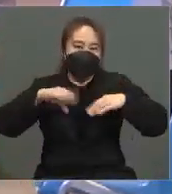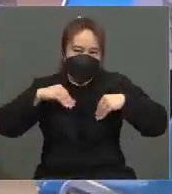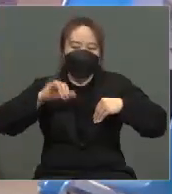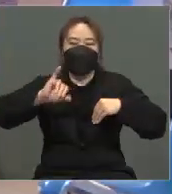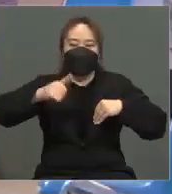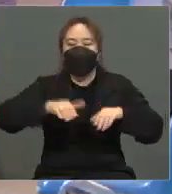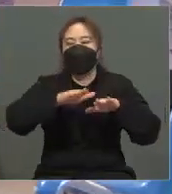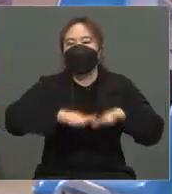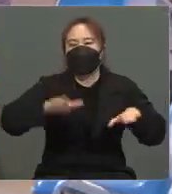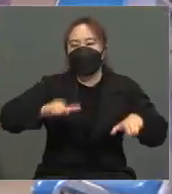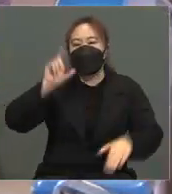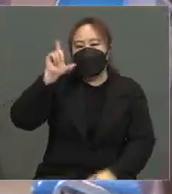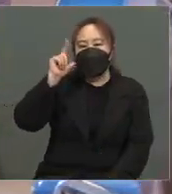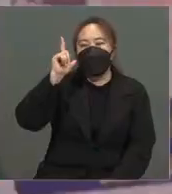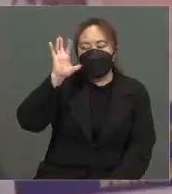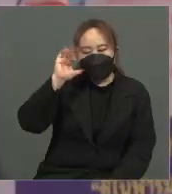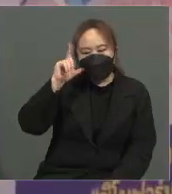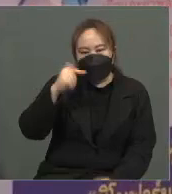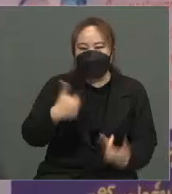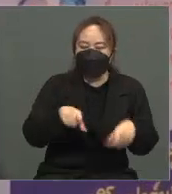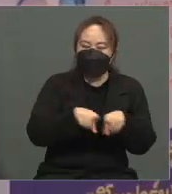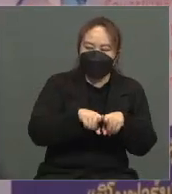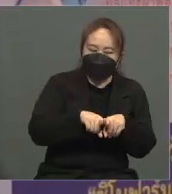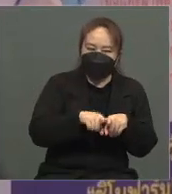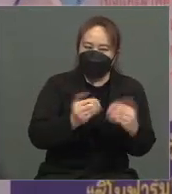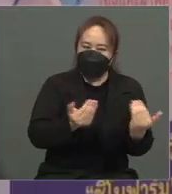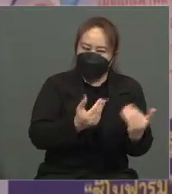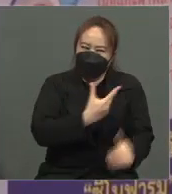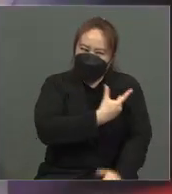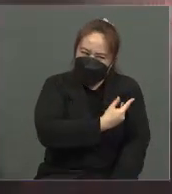เด็กผู้ปกครองเองเขาก็มีข้อจำกัดในการที่จะให้ลูกในการฉีดวัคซีนเหมือนกัน